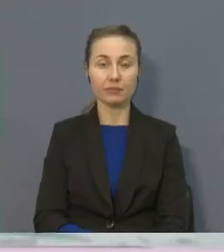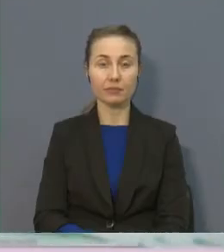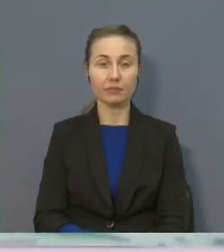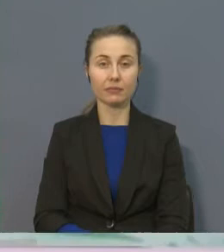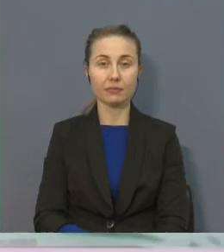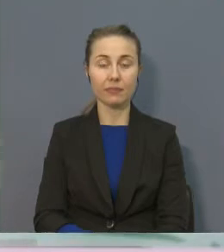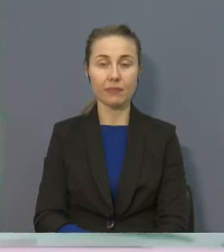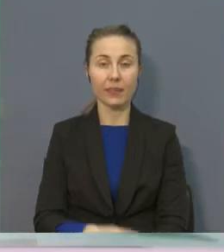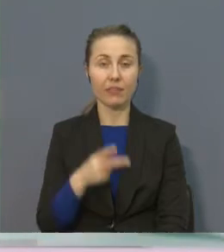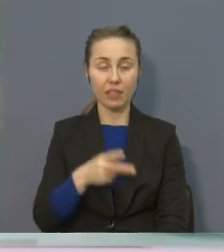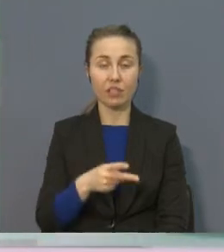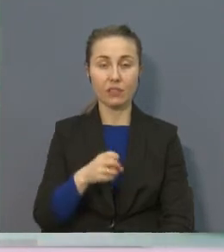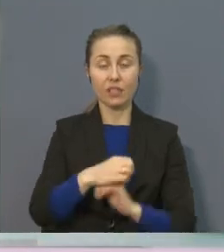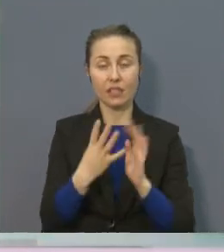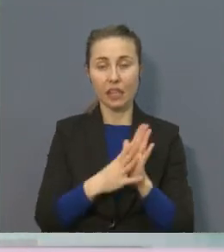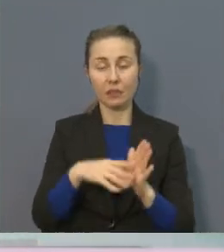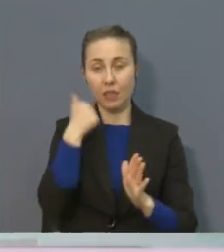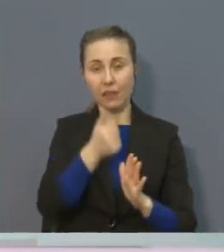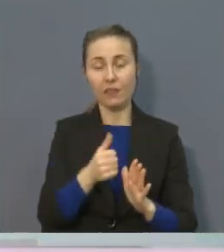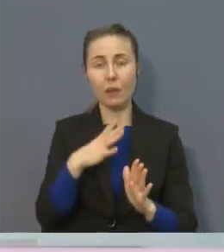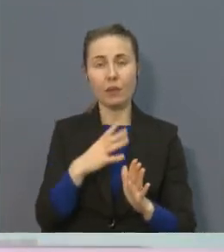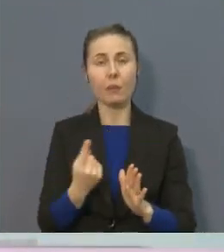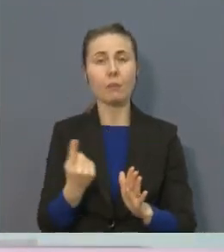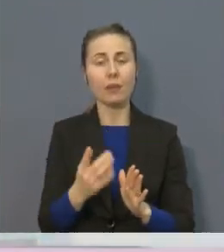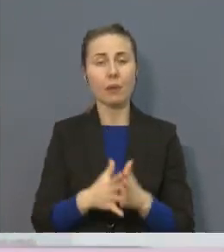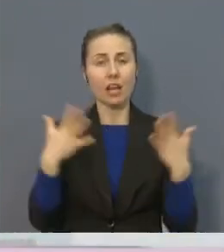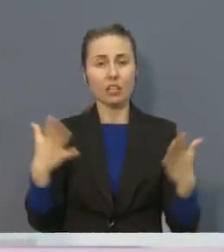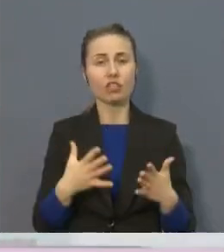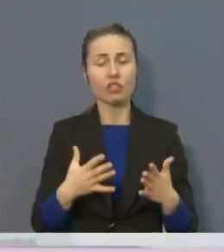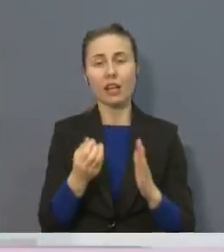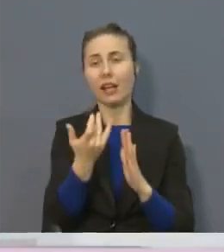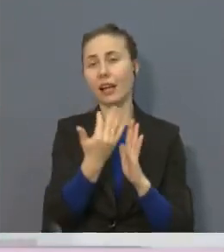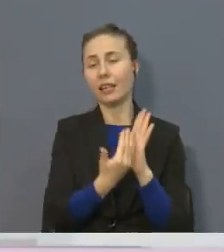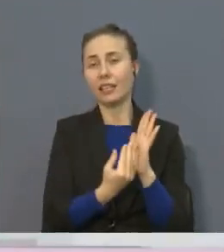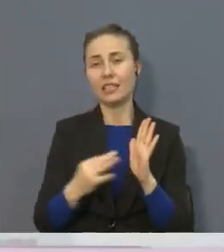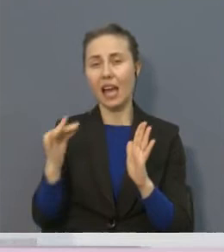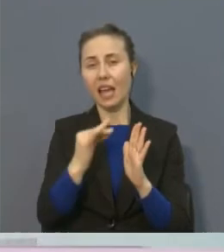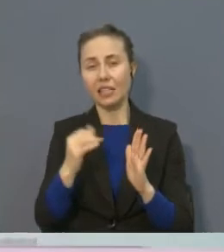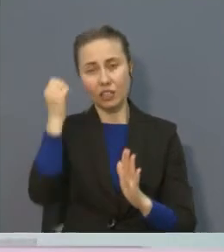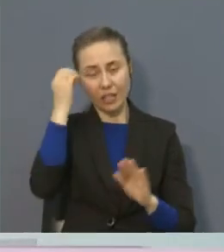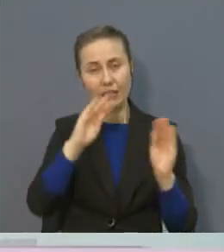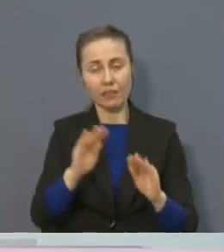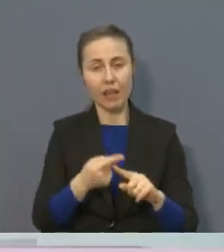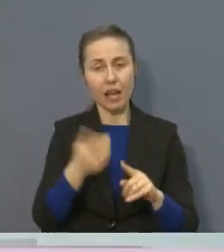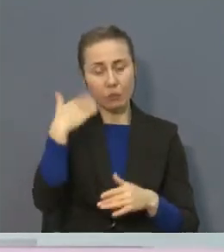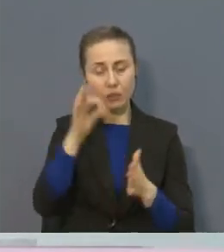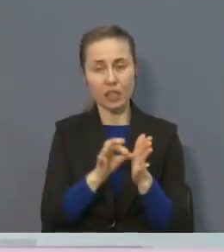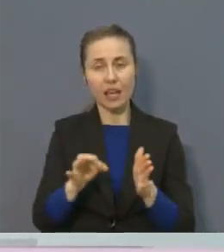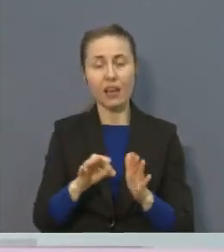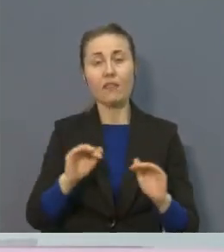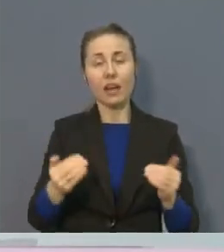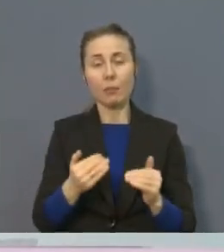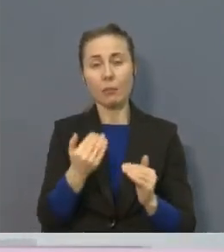Ақмола облысының тарихи жәдігерлерін түгендеген алғашқы ірі топтама 2016 жылы жарық көрген. Рухани жаңғыру аясында облыс